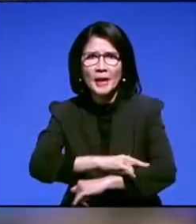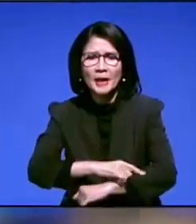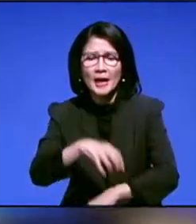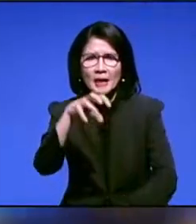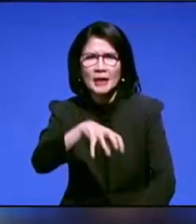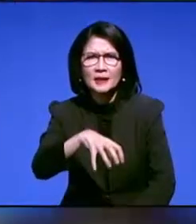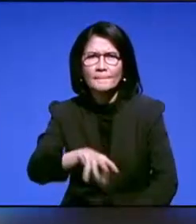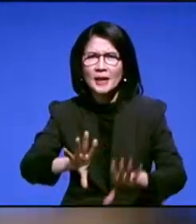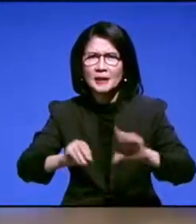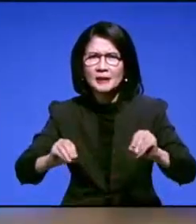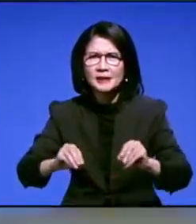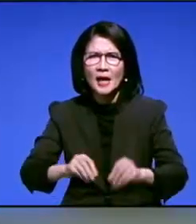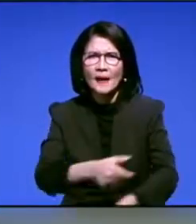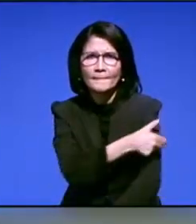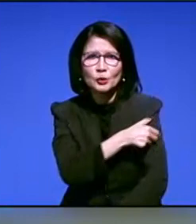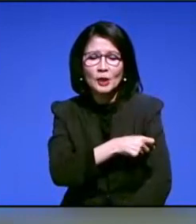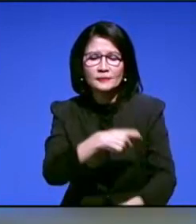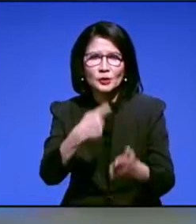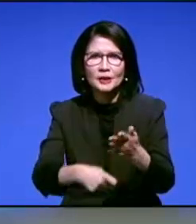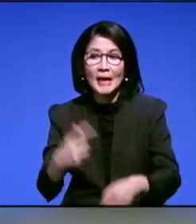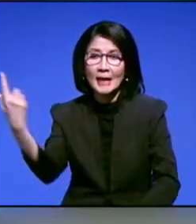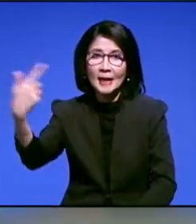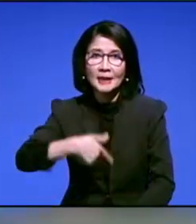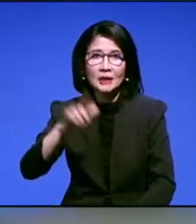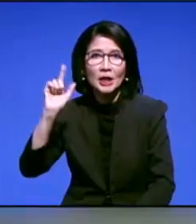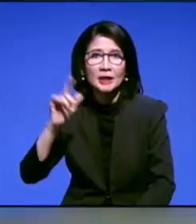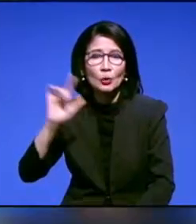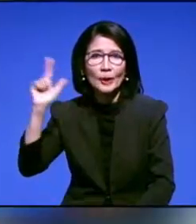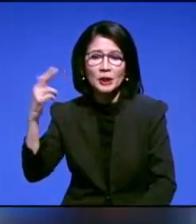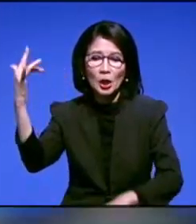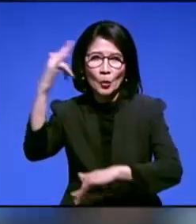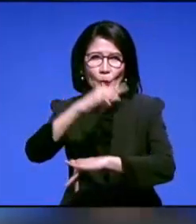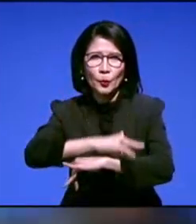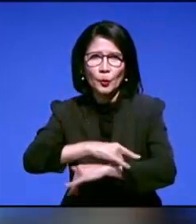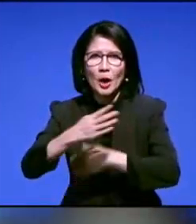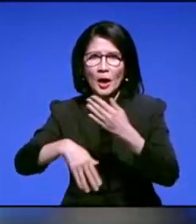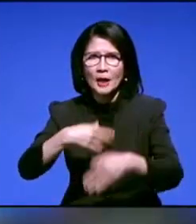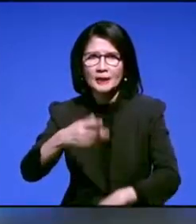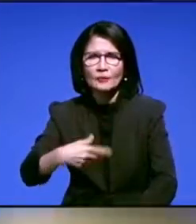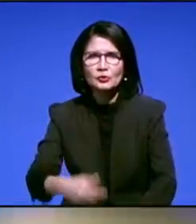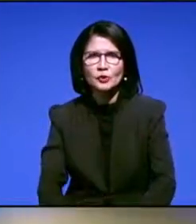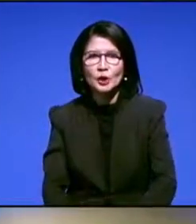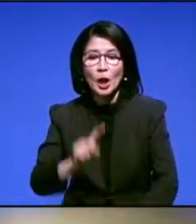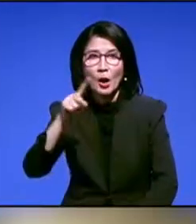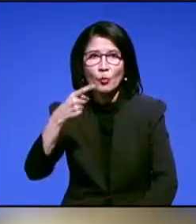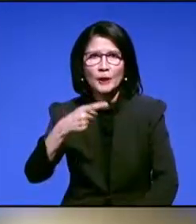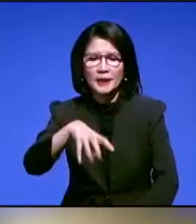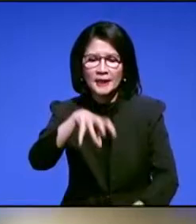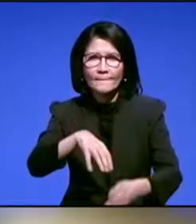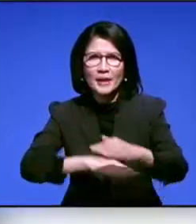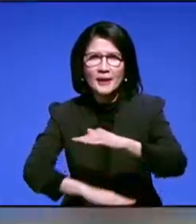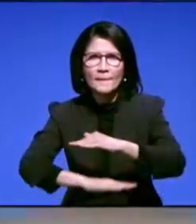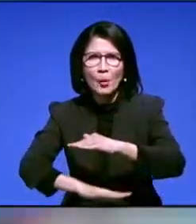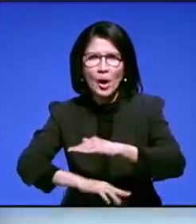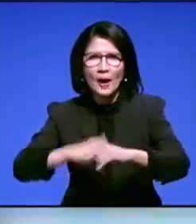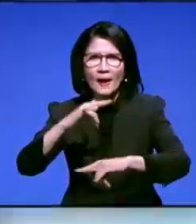wilayah kerja Bea Cukai. Setiba dari luar negeri, pesawat akan menjalani prosedur plain zooking, mulai dari bagasi bawah